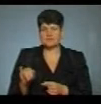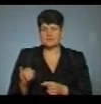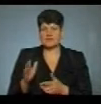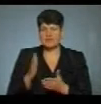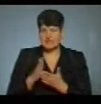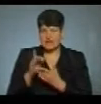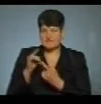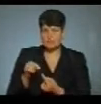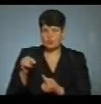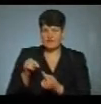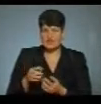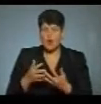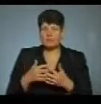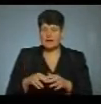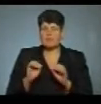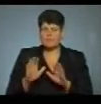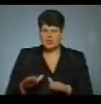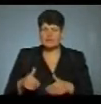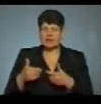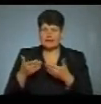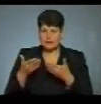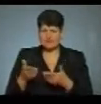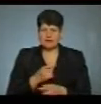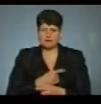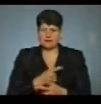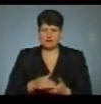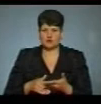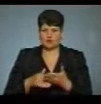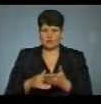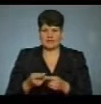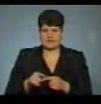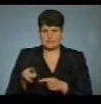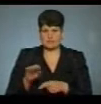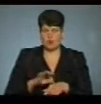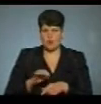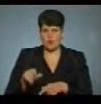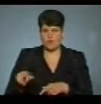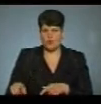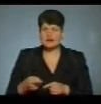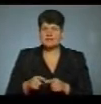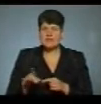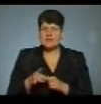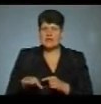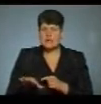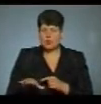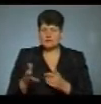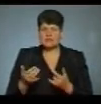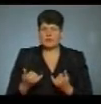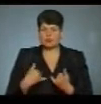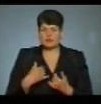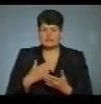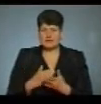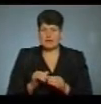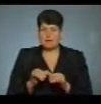є відповідне обладнання, яке може надавати медичну допомогу саме таким хворим. Тому якраз оцей регіон, де в нас зараз є